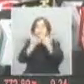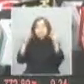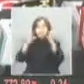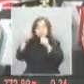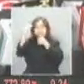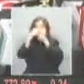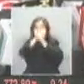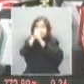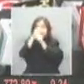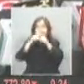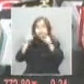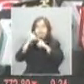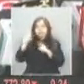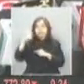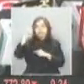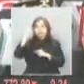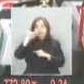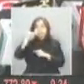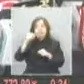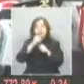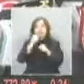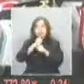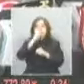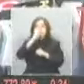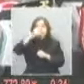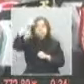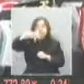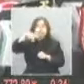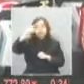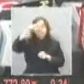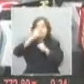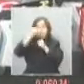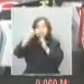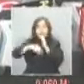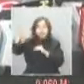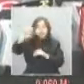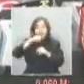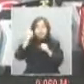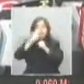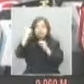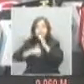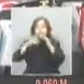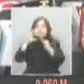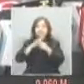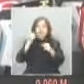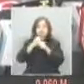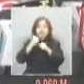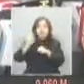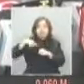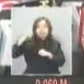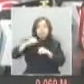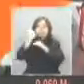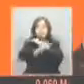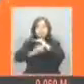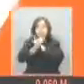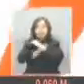เรีกร้องให้มีการตงขณะกรมการอิสาหาไสวนเพื่อนำตัวผู้รบผดชอบขึ้ฟ้องคดี อาชยากรสงคราม ต่อสารอายาระหวางประเทศ